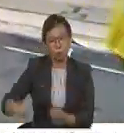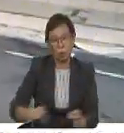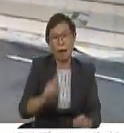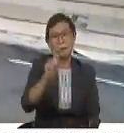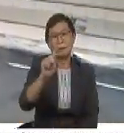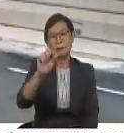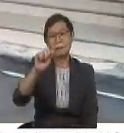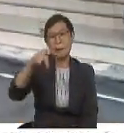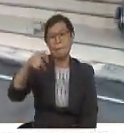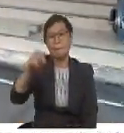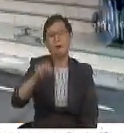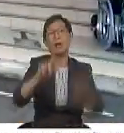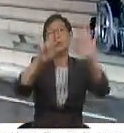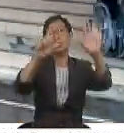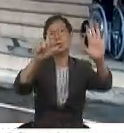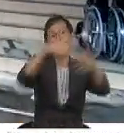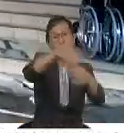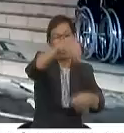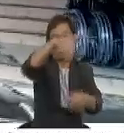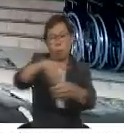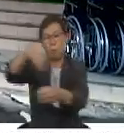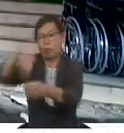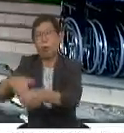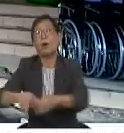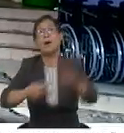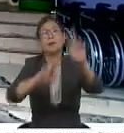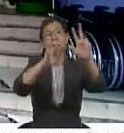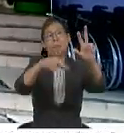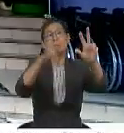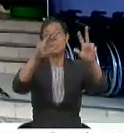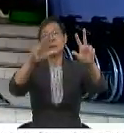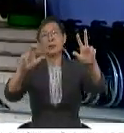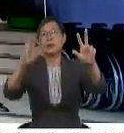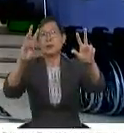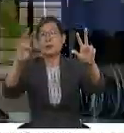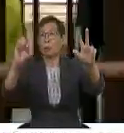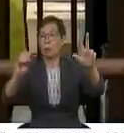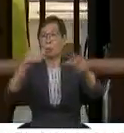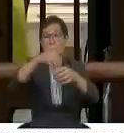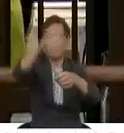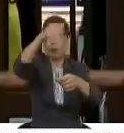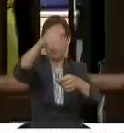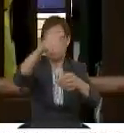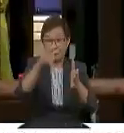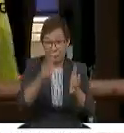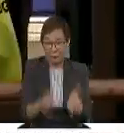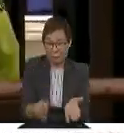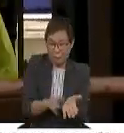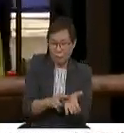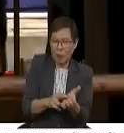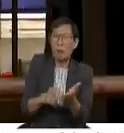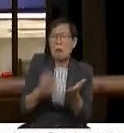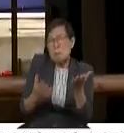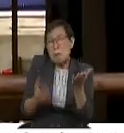mempunyai sebanyak 7 saluran mengundi dan seramai 3,360 pemilih berdaftar dijangka akan